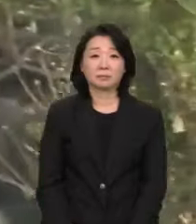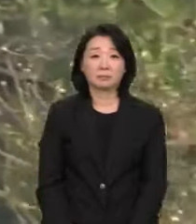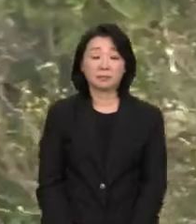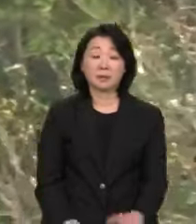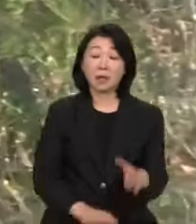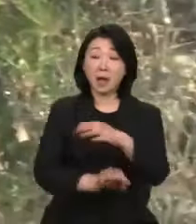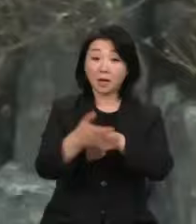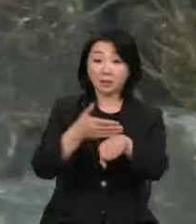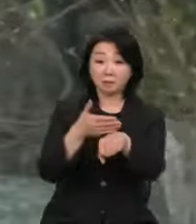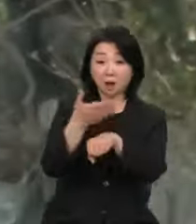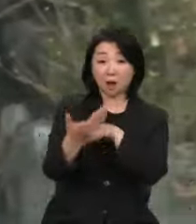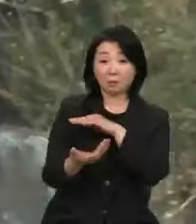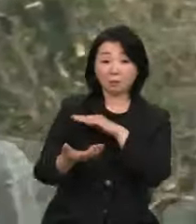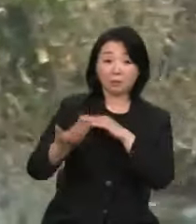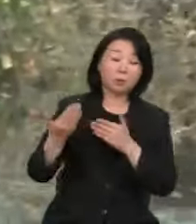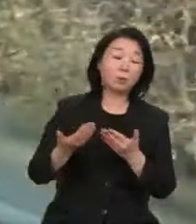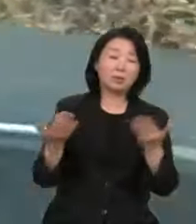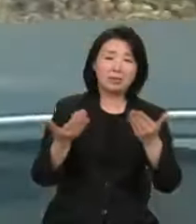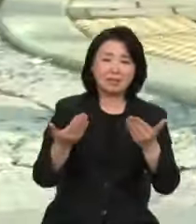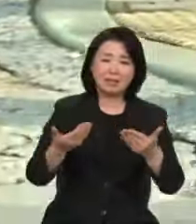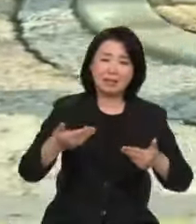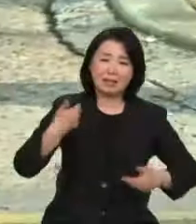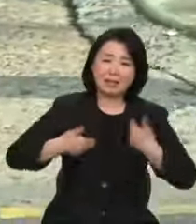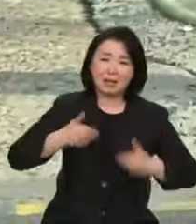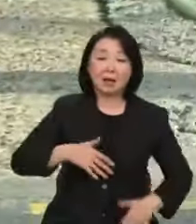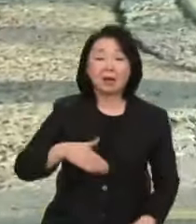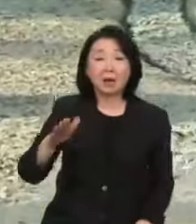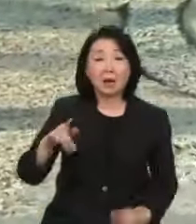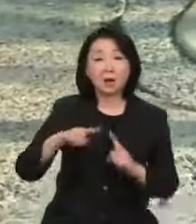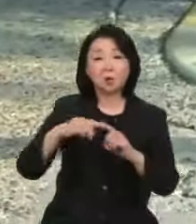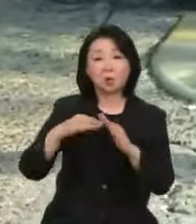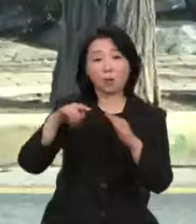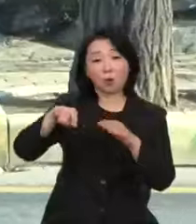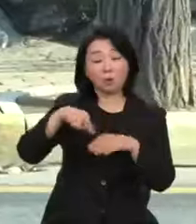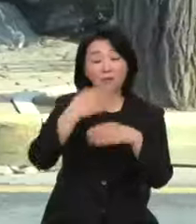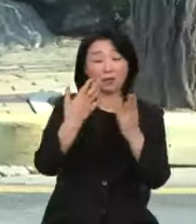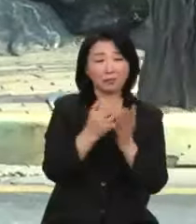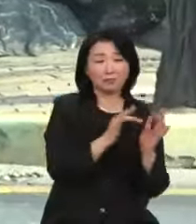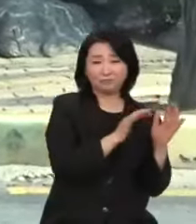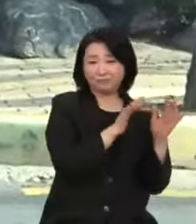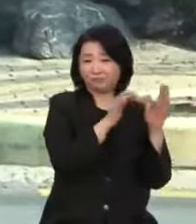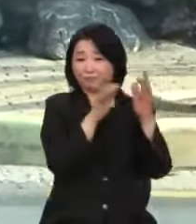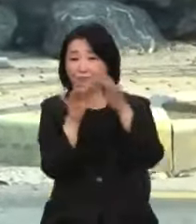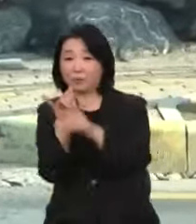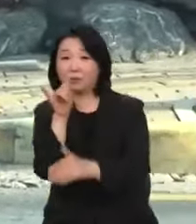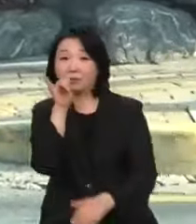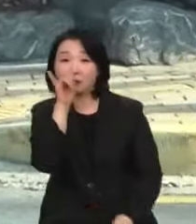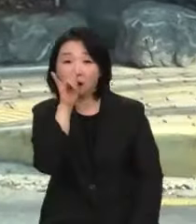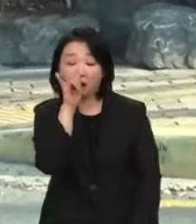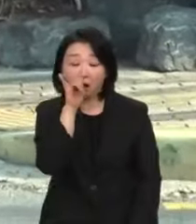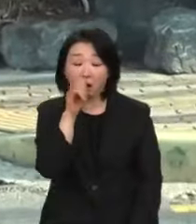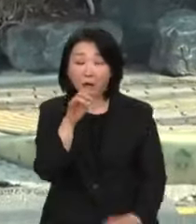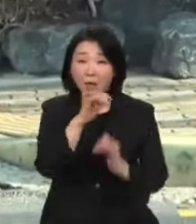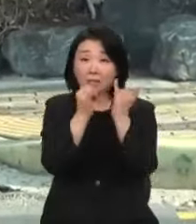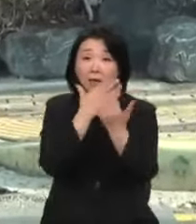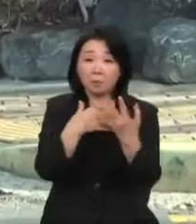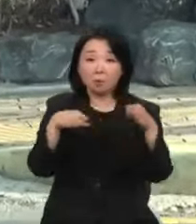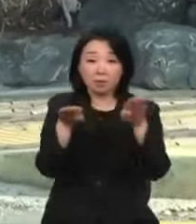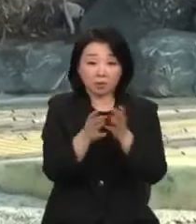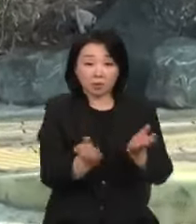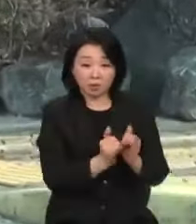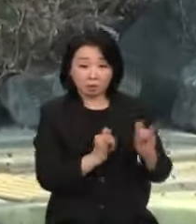아침 9시 직전 분주한 출근 시간. 한 교회 건물에 사람들이 들어갑니다. 인근 사회복지시설